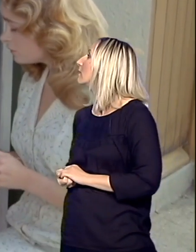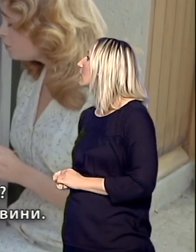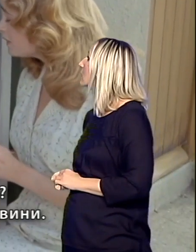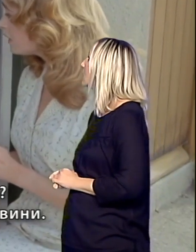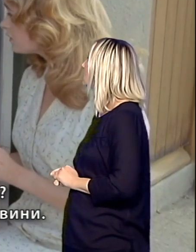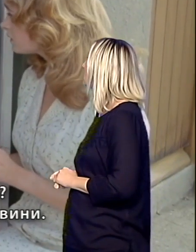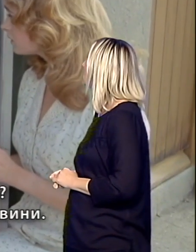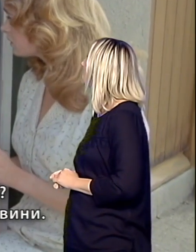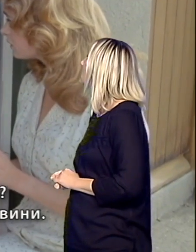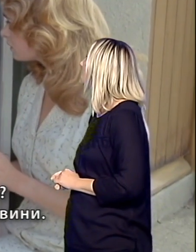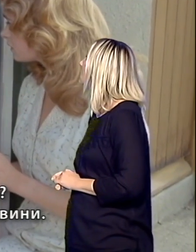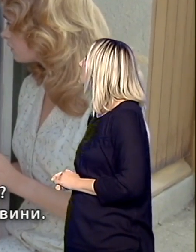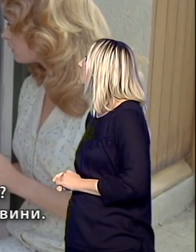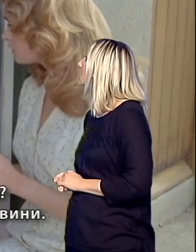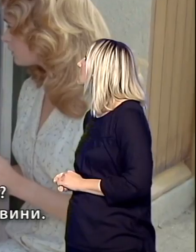Did you paint that?